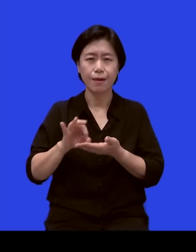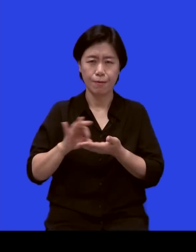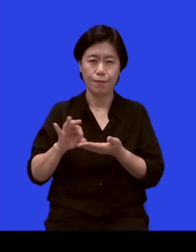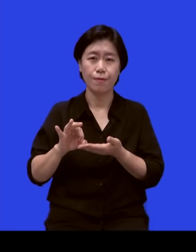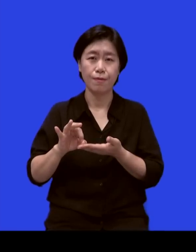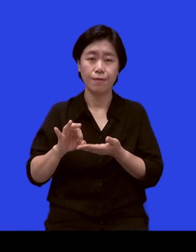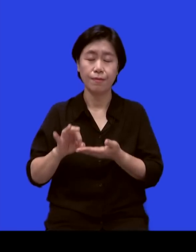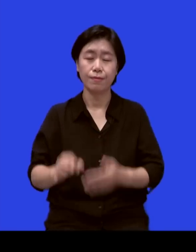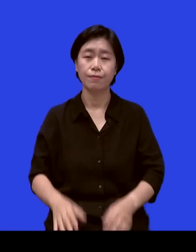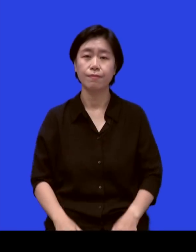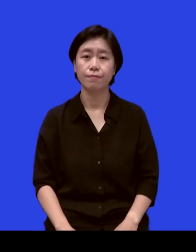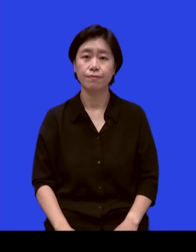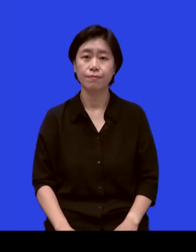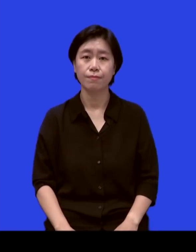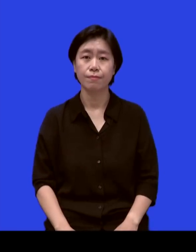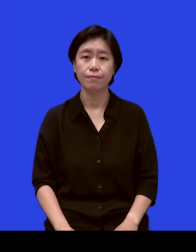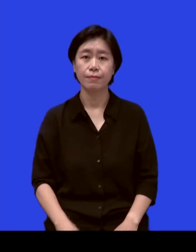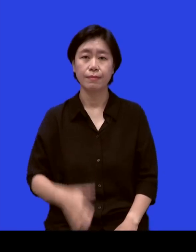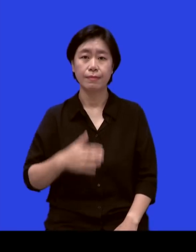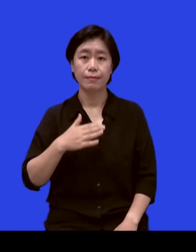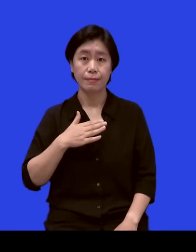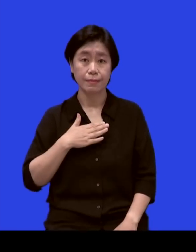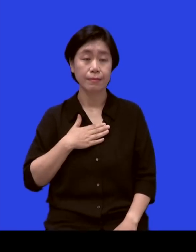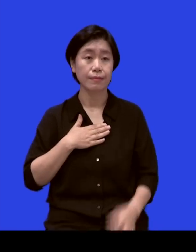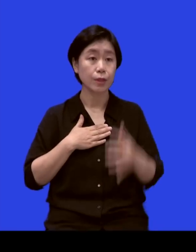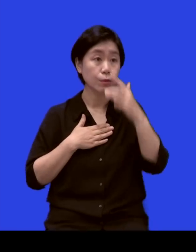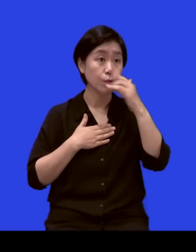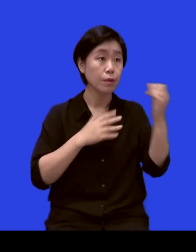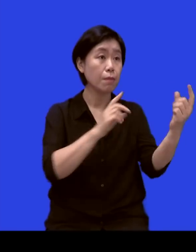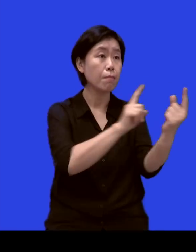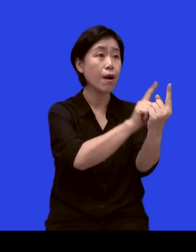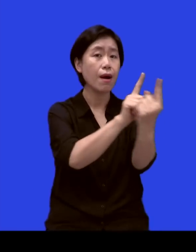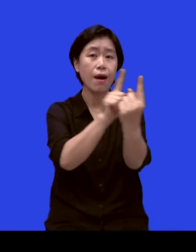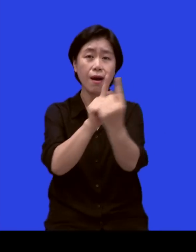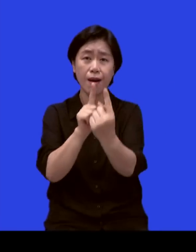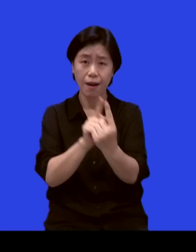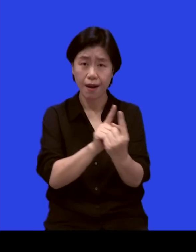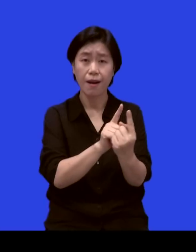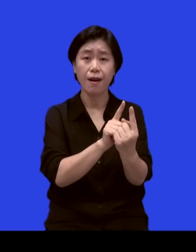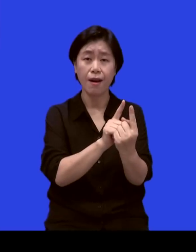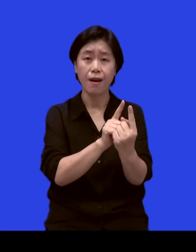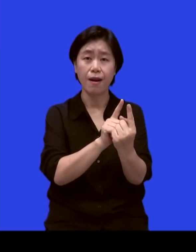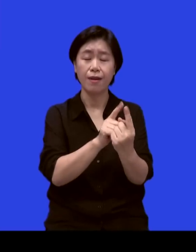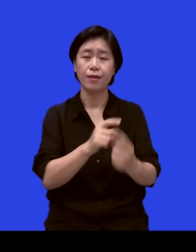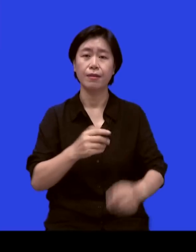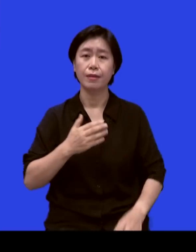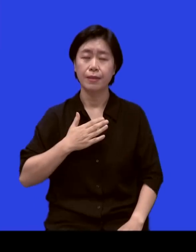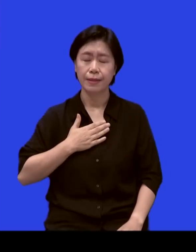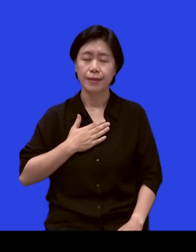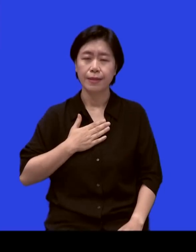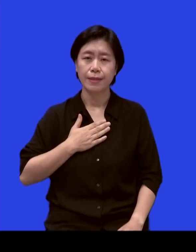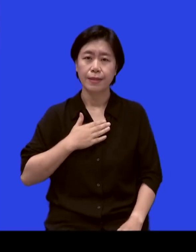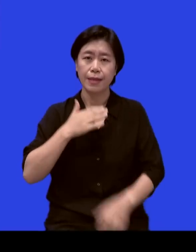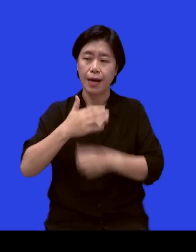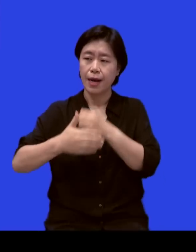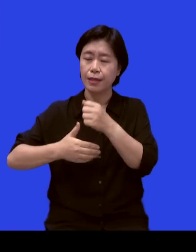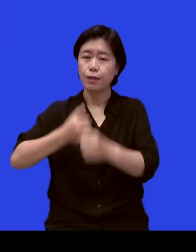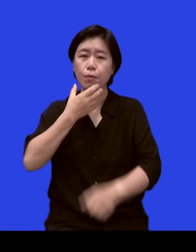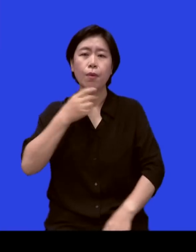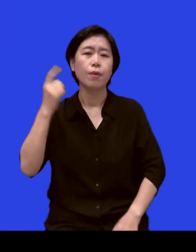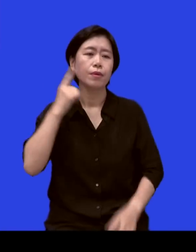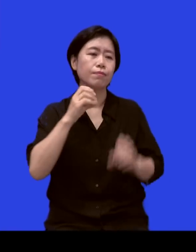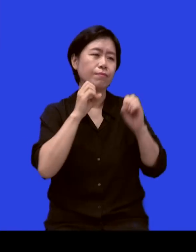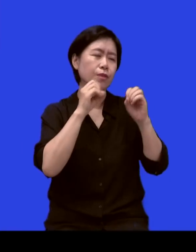통해서 가서 하나님을 만날 수 있게끔 통로 삼아 주신 거를 저는